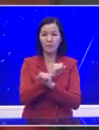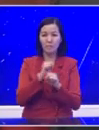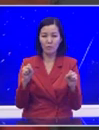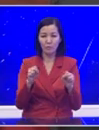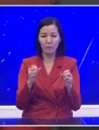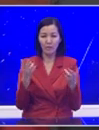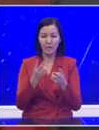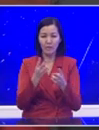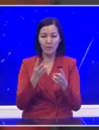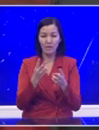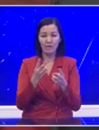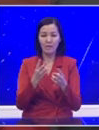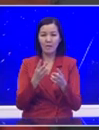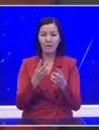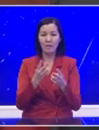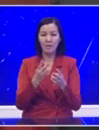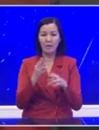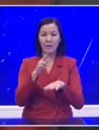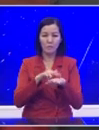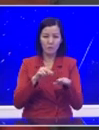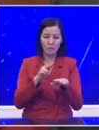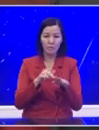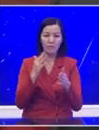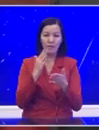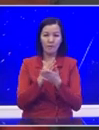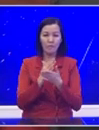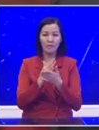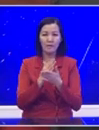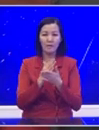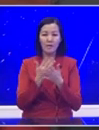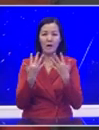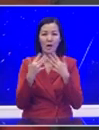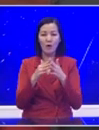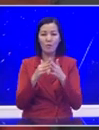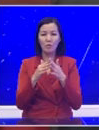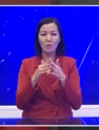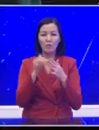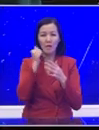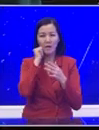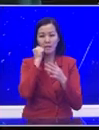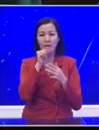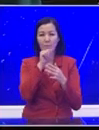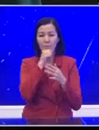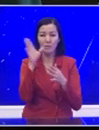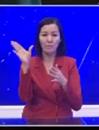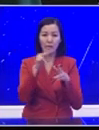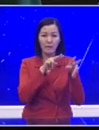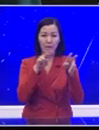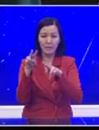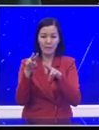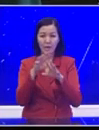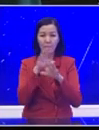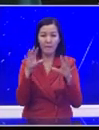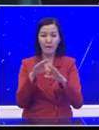бар. Сондықтан участковыларың бар, ақсақалдарың бар, ата-аналарың бар, балаларға ие болыңдар.